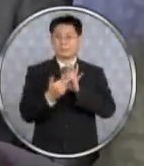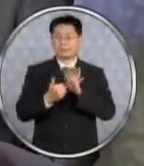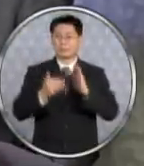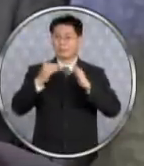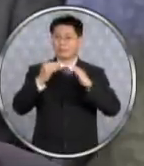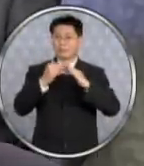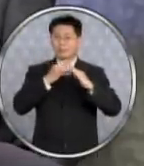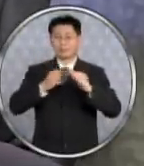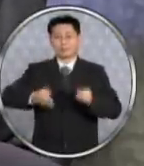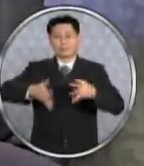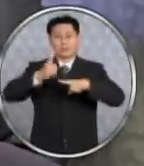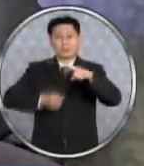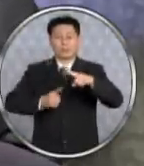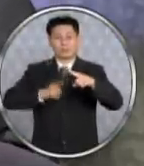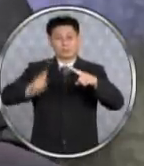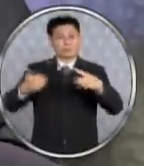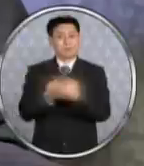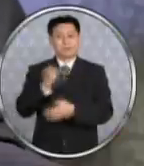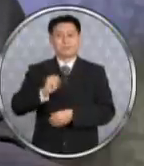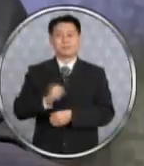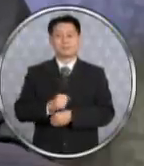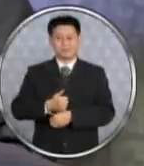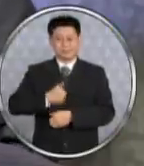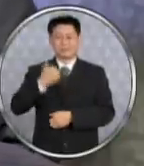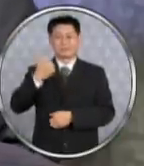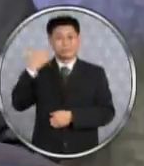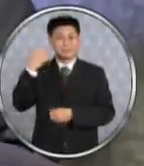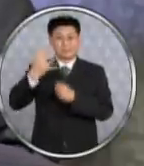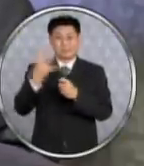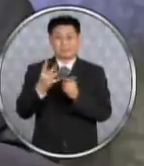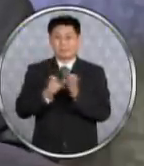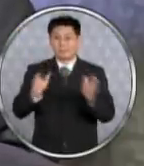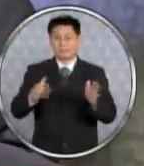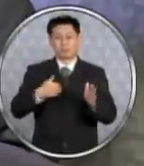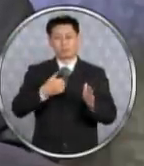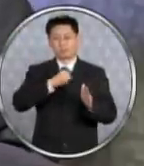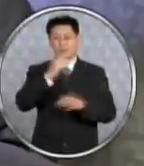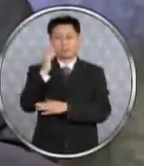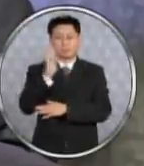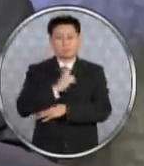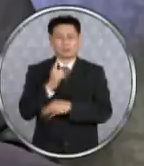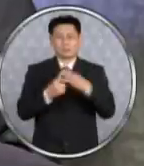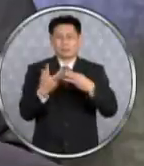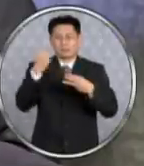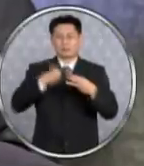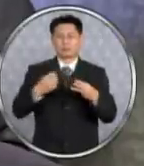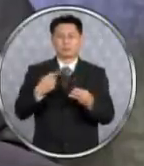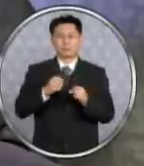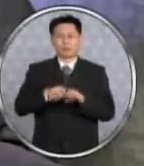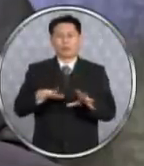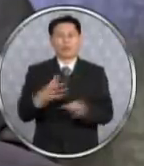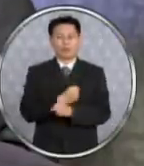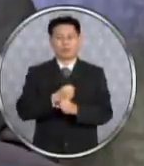半，师父不贪挖。实际上过去的四年，国家主权流失，政府债务创新